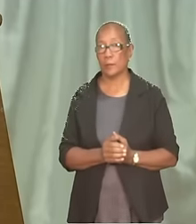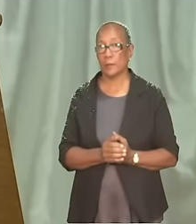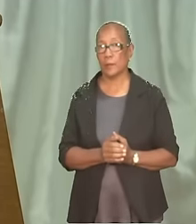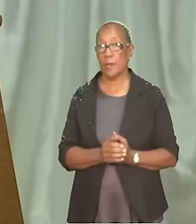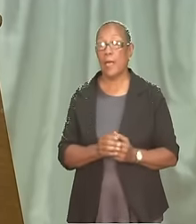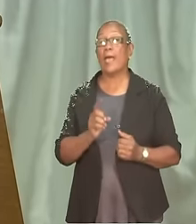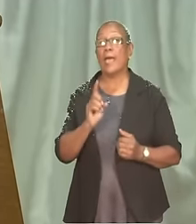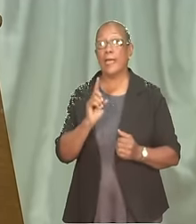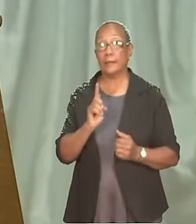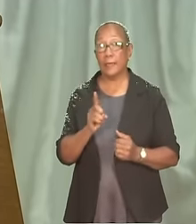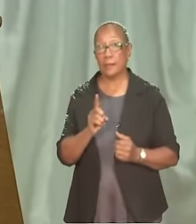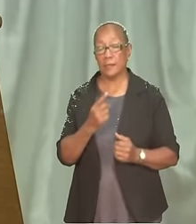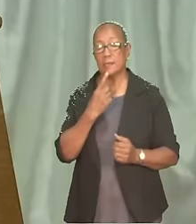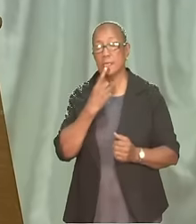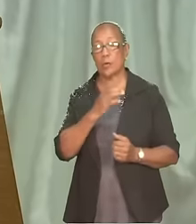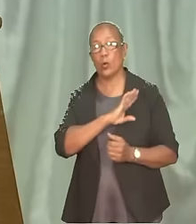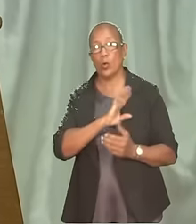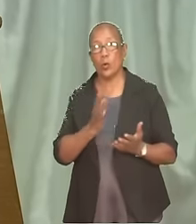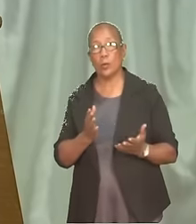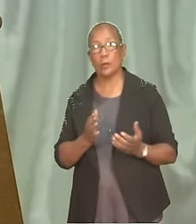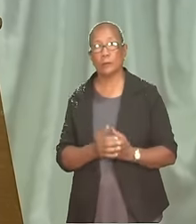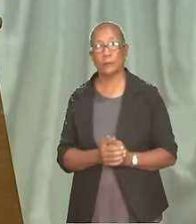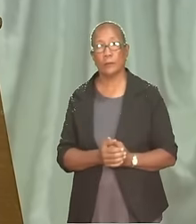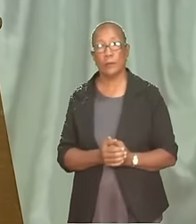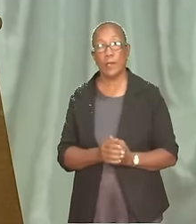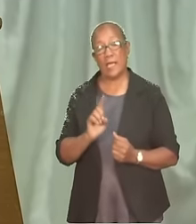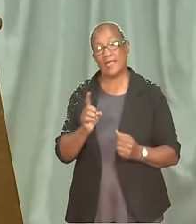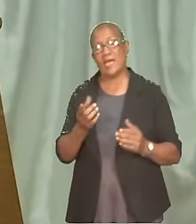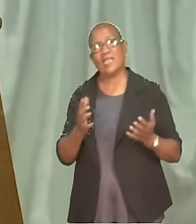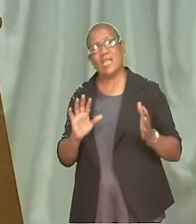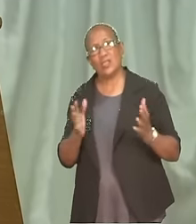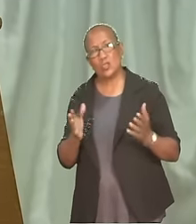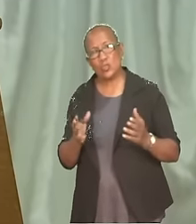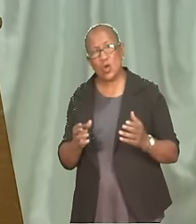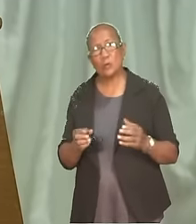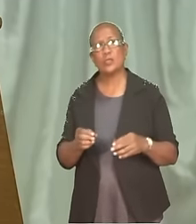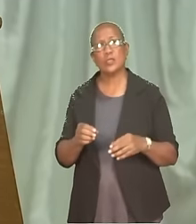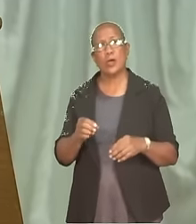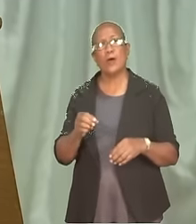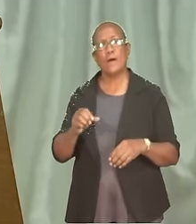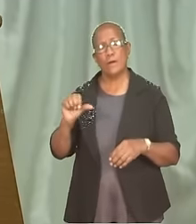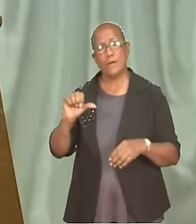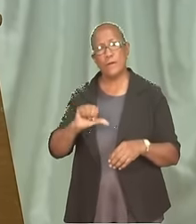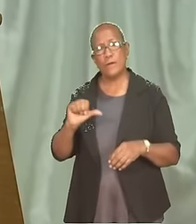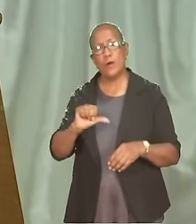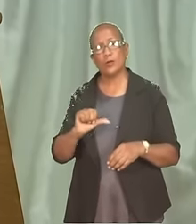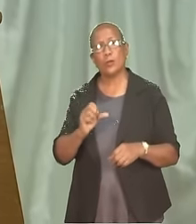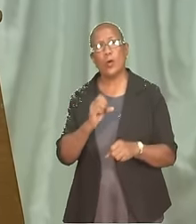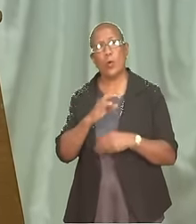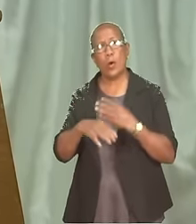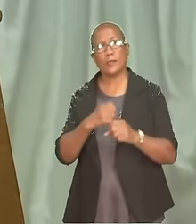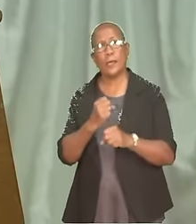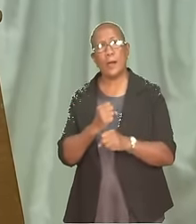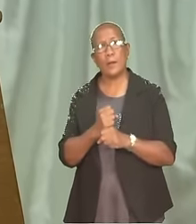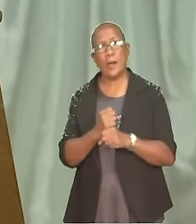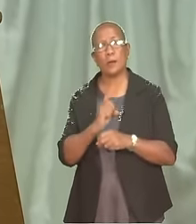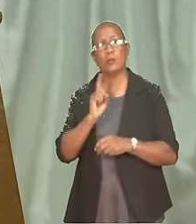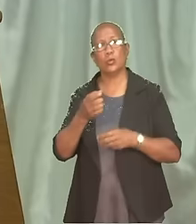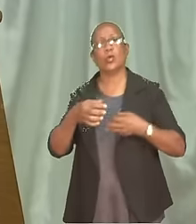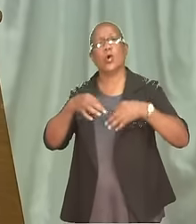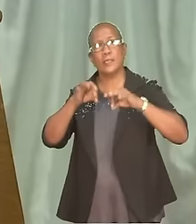En dat onderkennen wij ook. En dat er soms fouten gemaakt worden. En dat we moeten